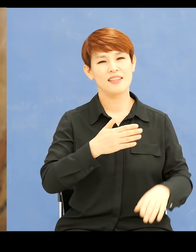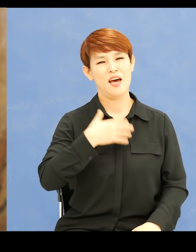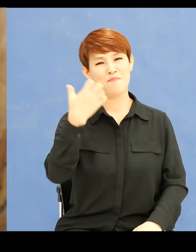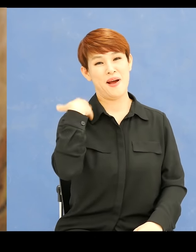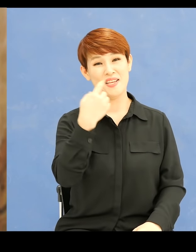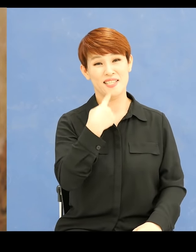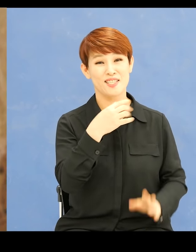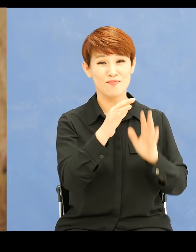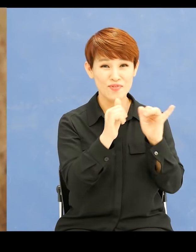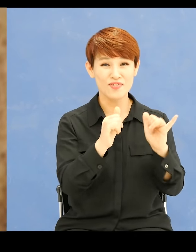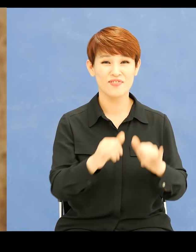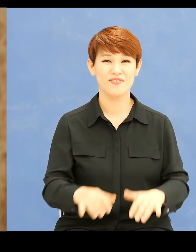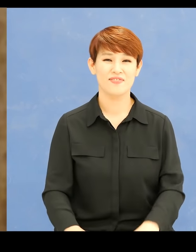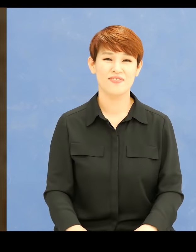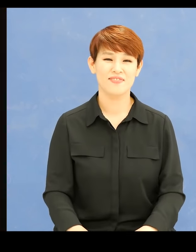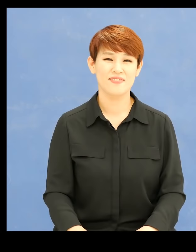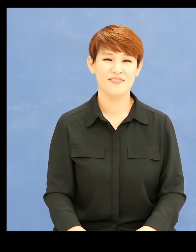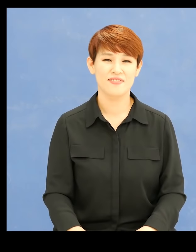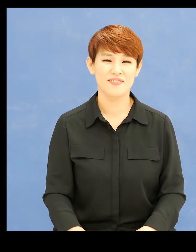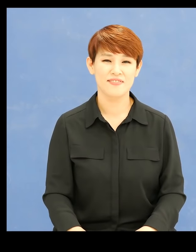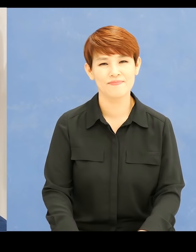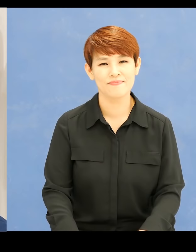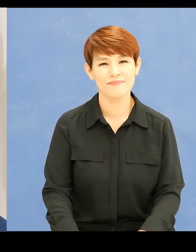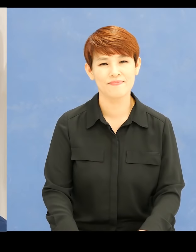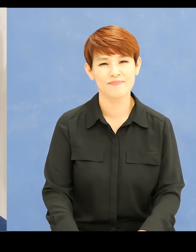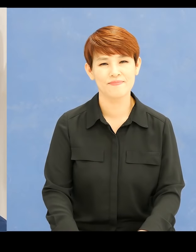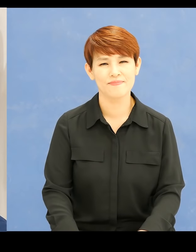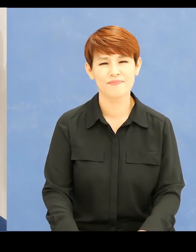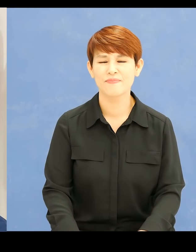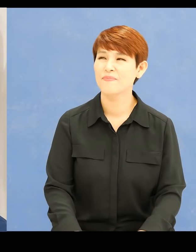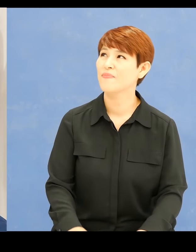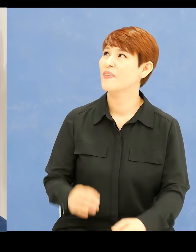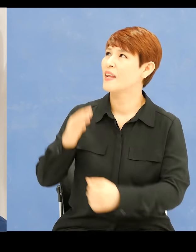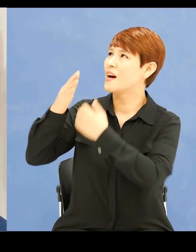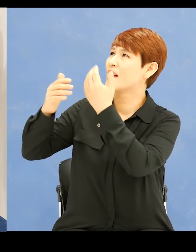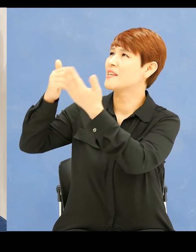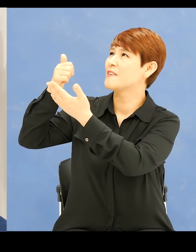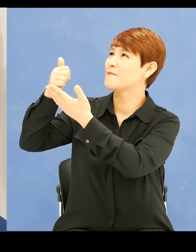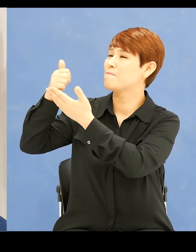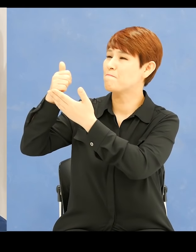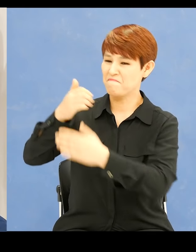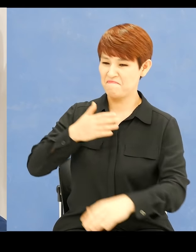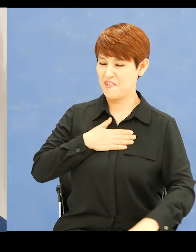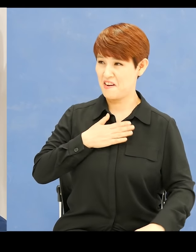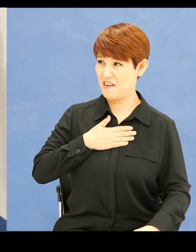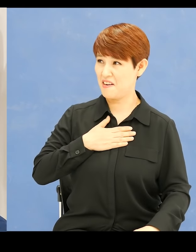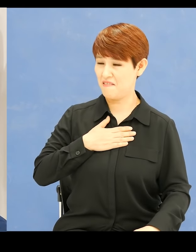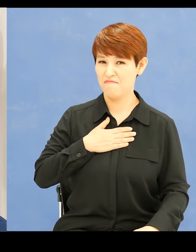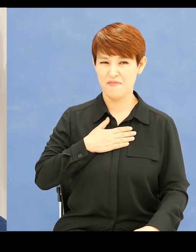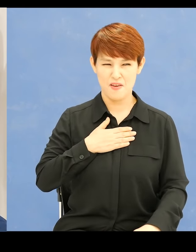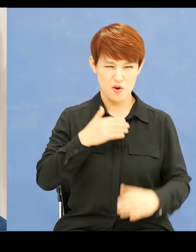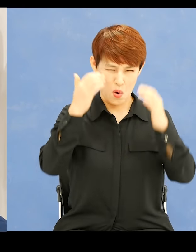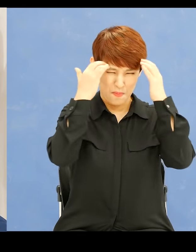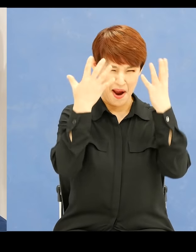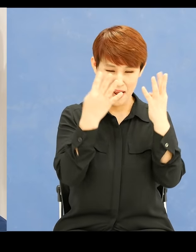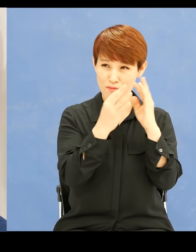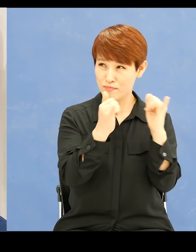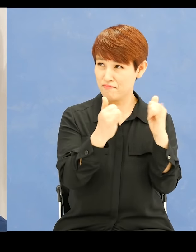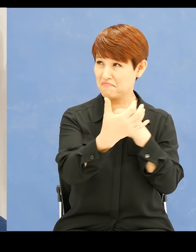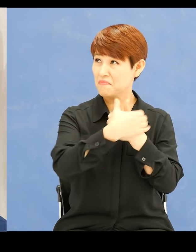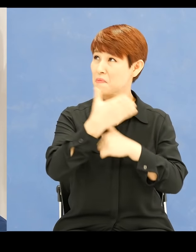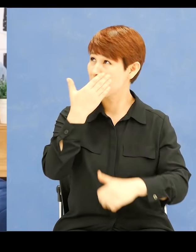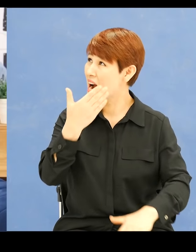이미 다 뜯어서 얼마 감사해요. 사랑은 어떤 분은 3년은 잘 이겨냈는데 4년 반에 포기를 해서 5년째 오는 은혜를